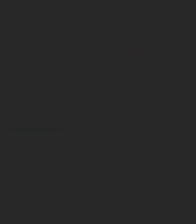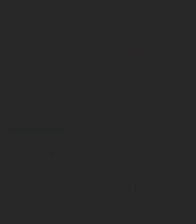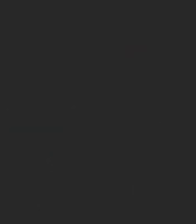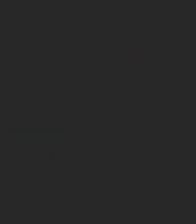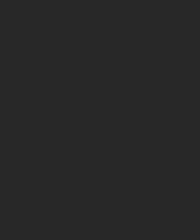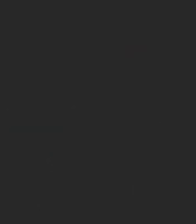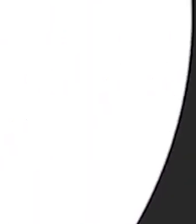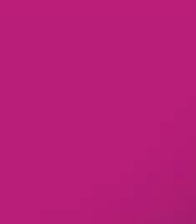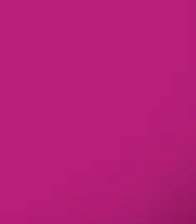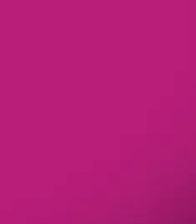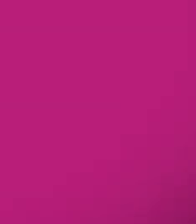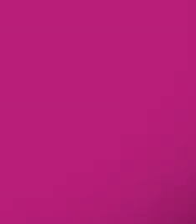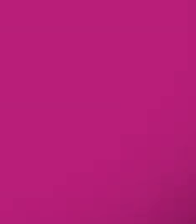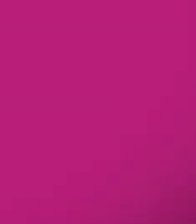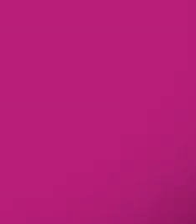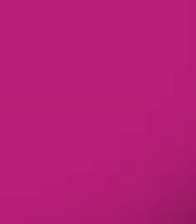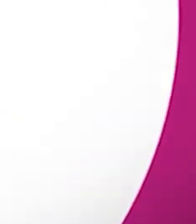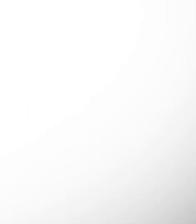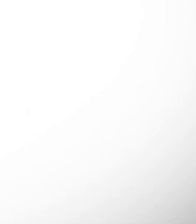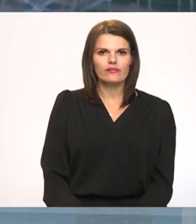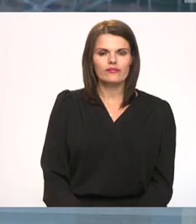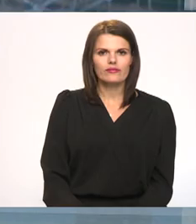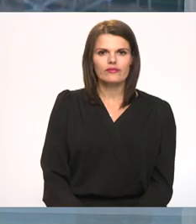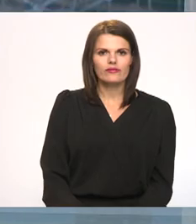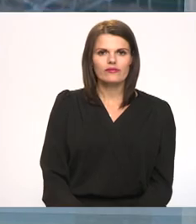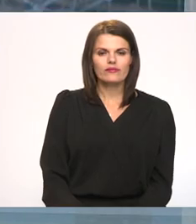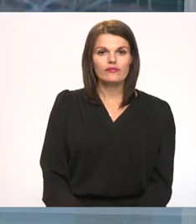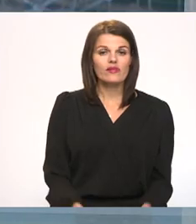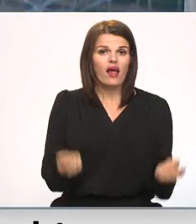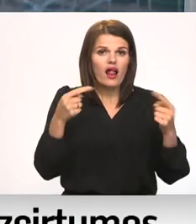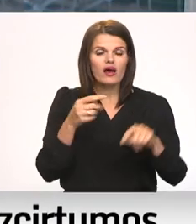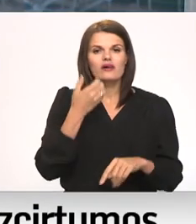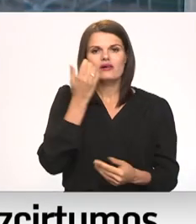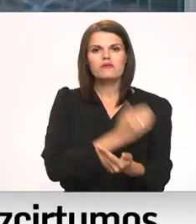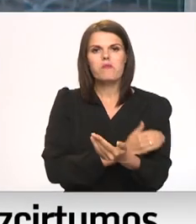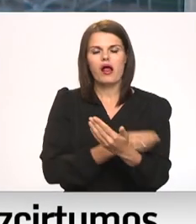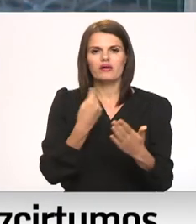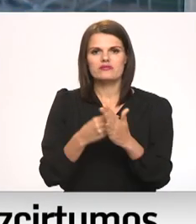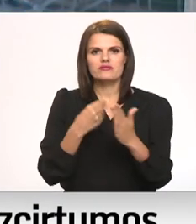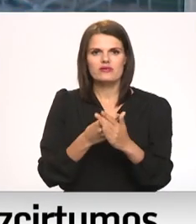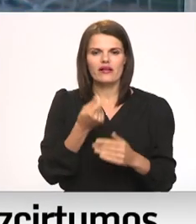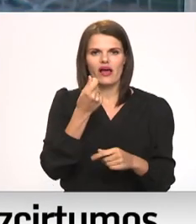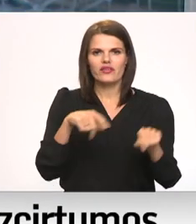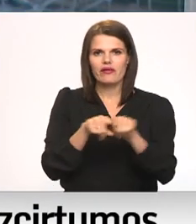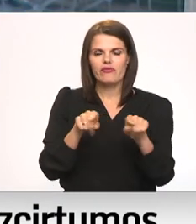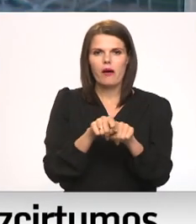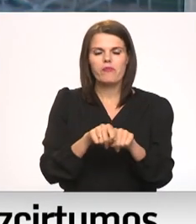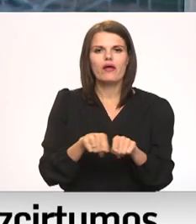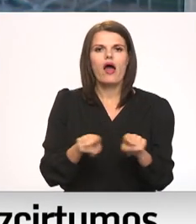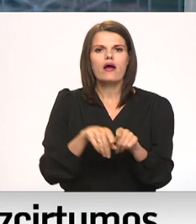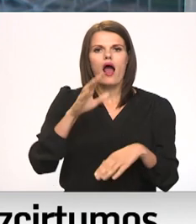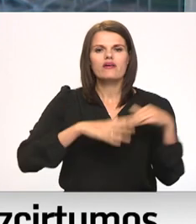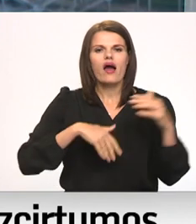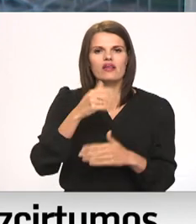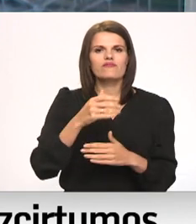Re, viss ēters ir te! Laikā, kad malkas cena tirgū ir gandrīz tāda pati kā